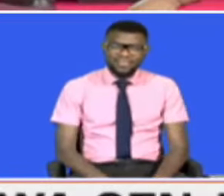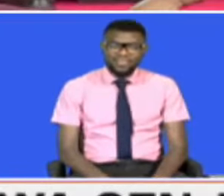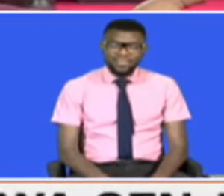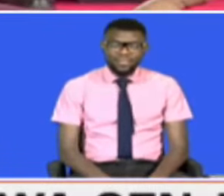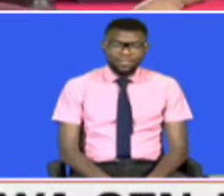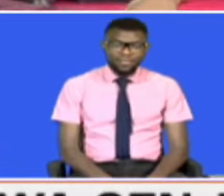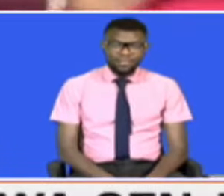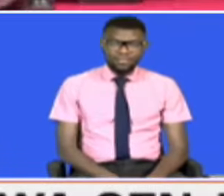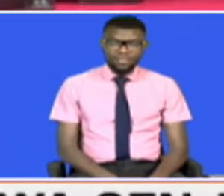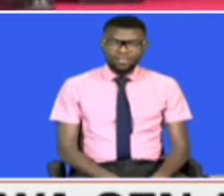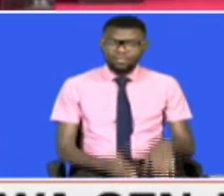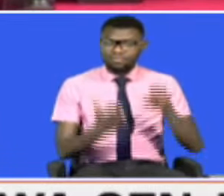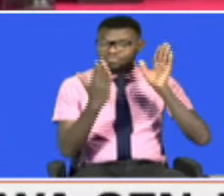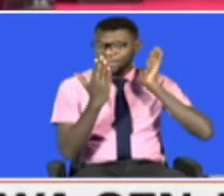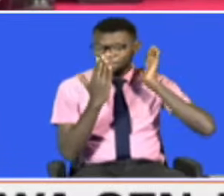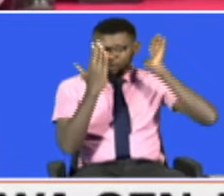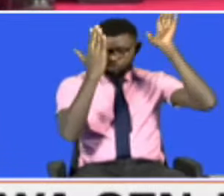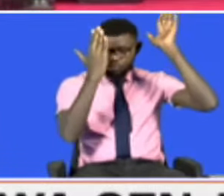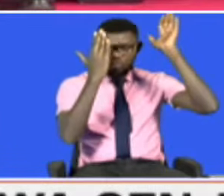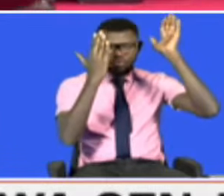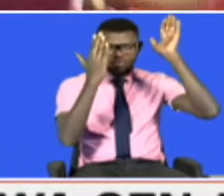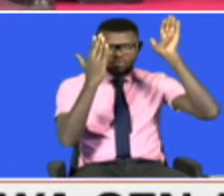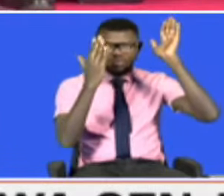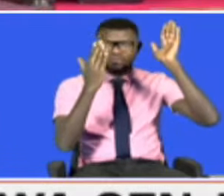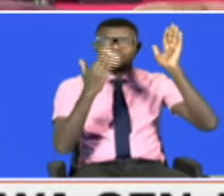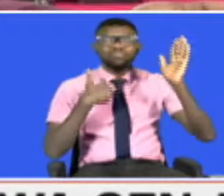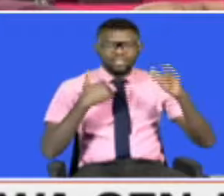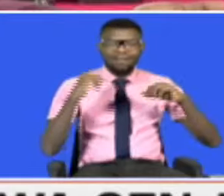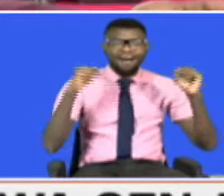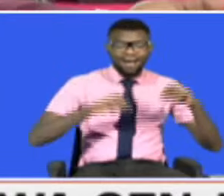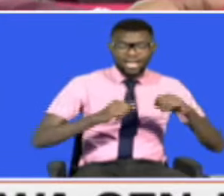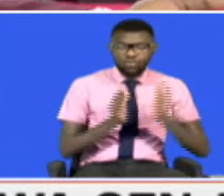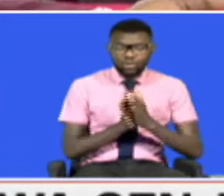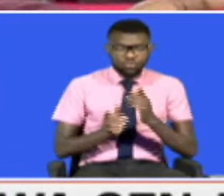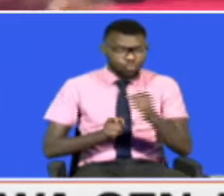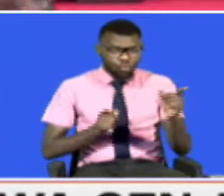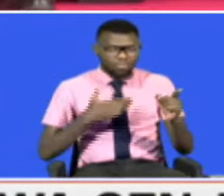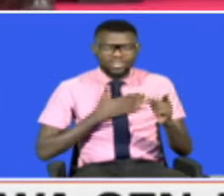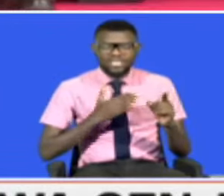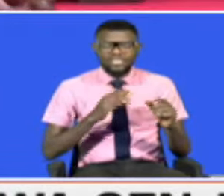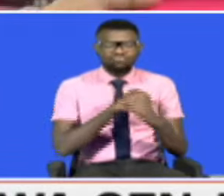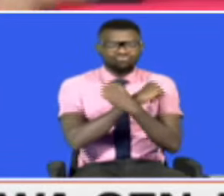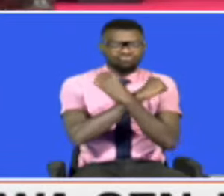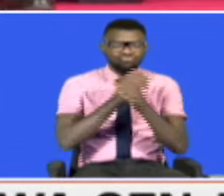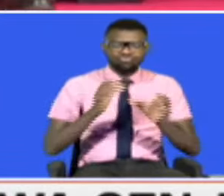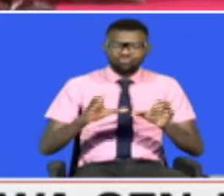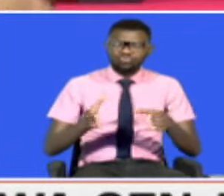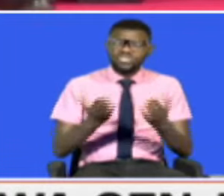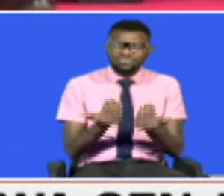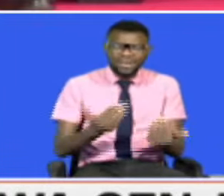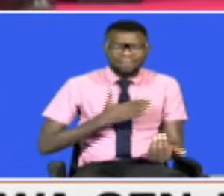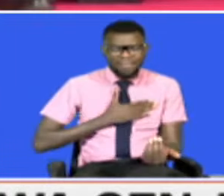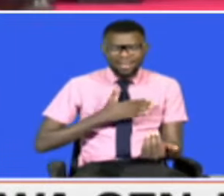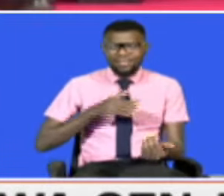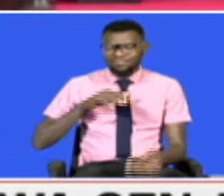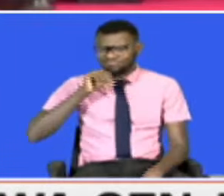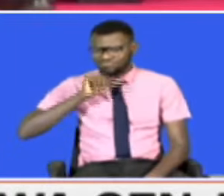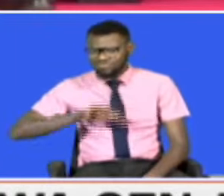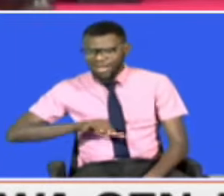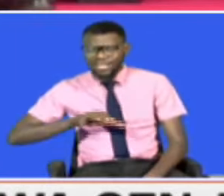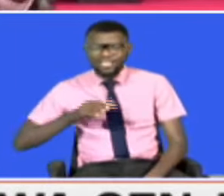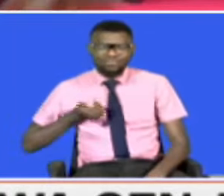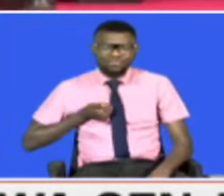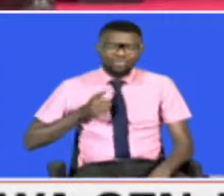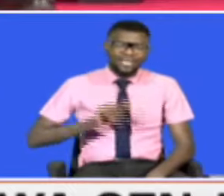Tafadhali. Gen Z, my children, my sons and daughters, we have heard you. You have